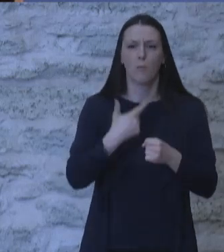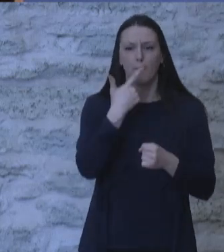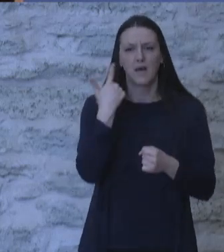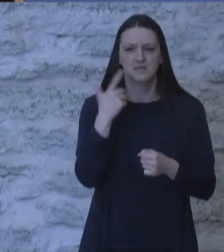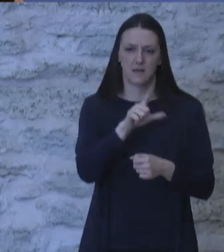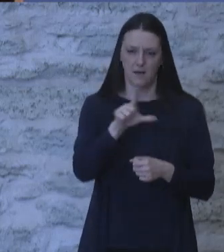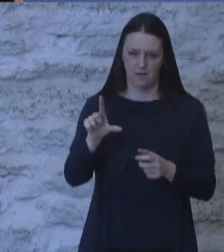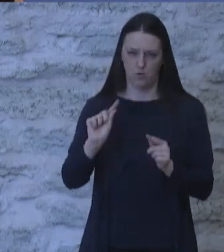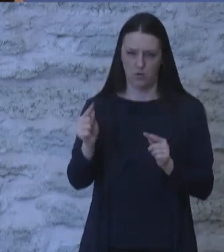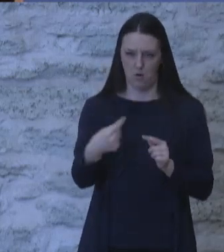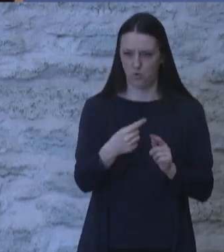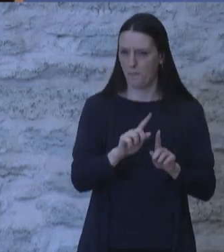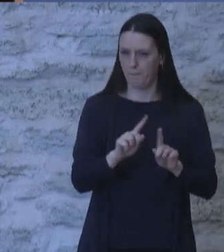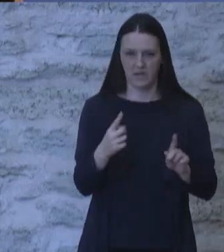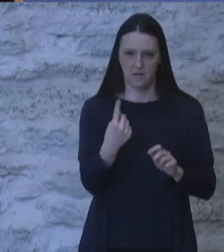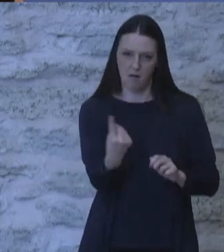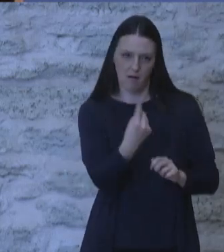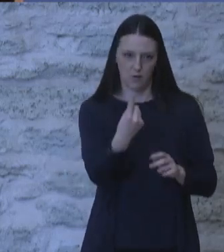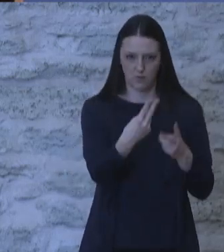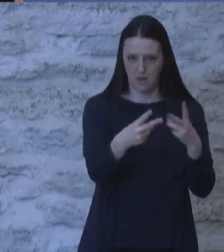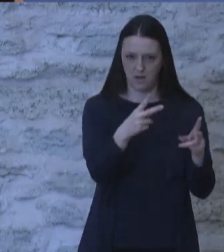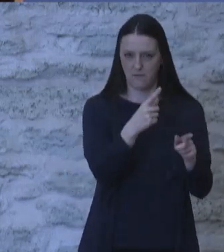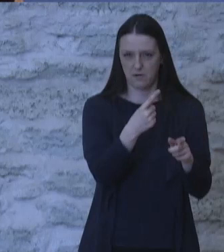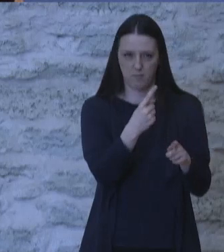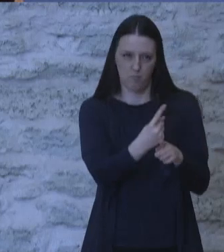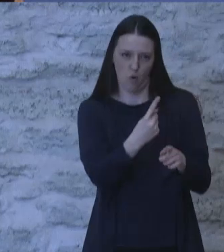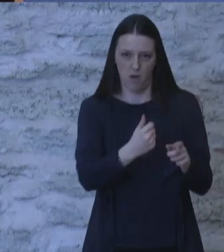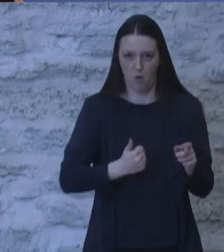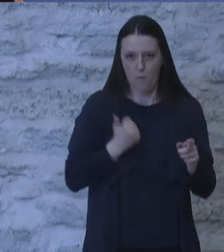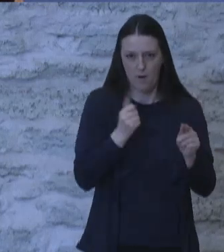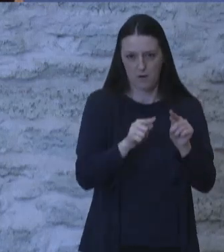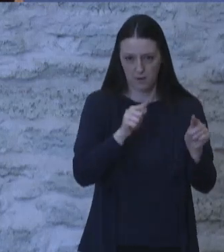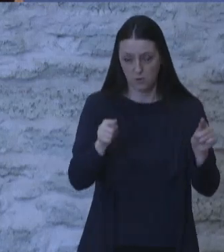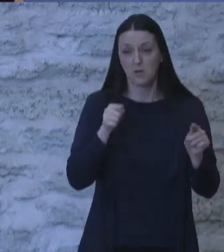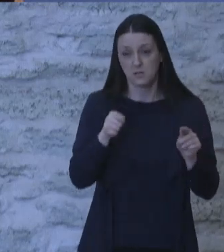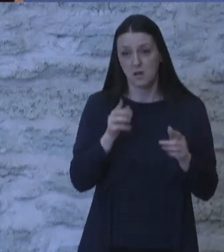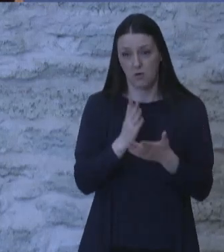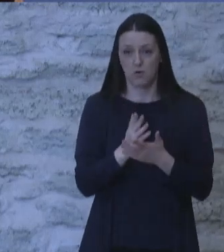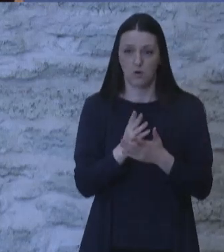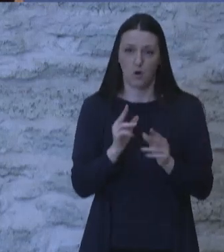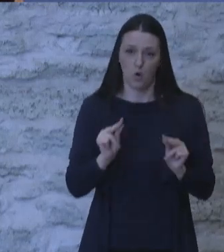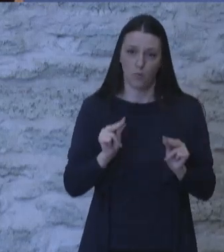üksikud kaupmehed eraldi ja ma arvan, et see on ka mõistlik, et suhelt esitusorganisaatsioonidega.